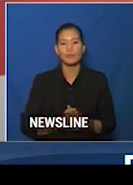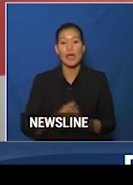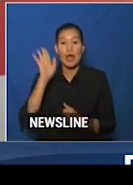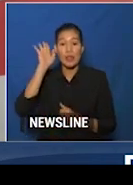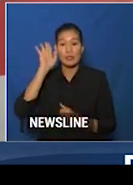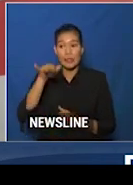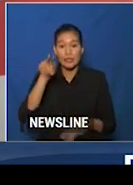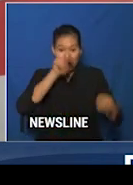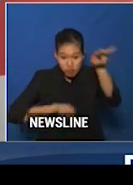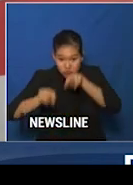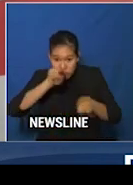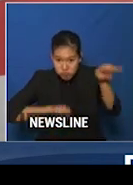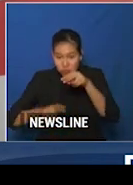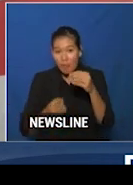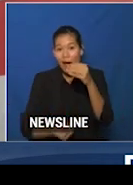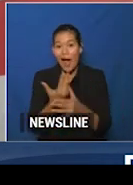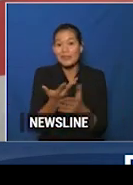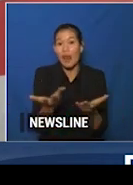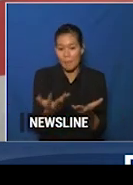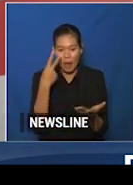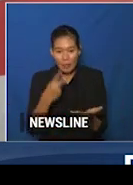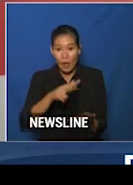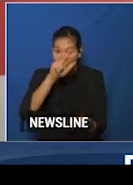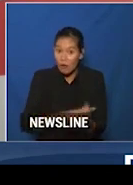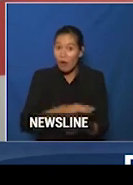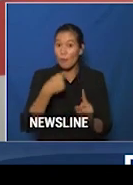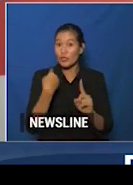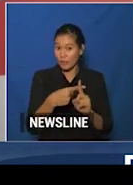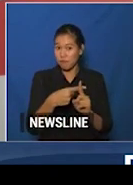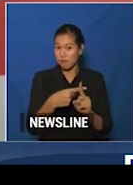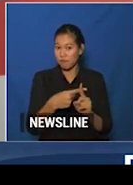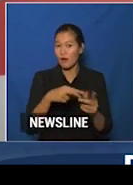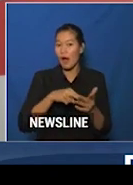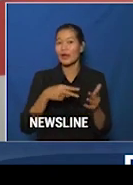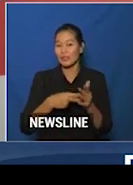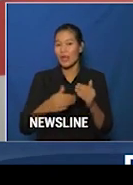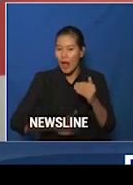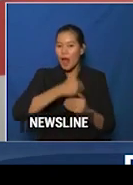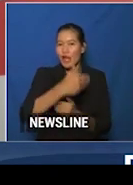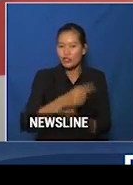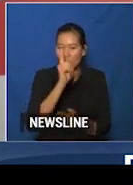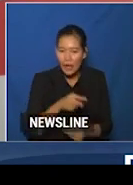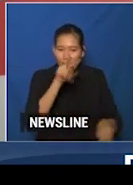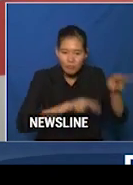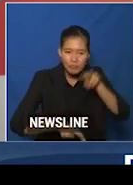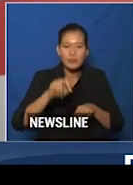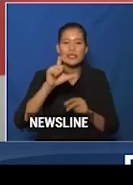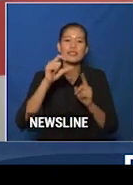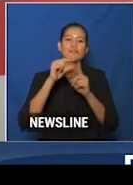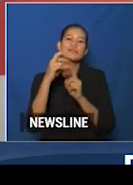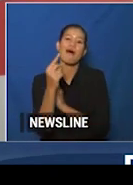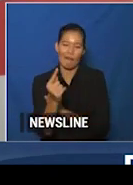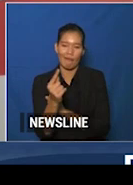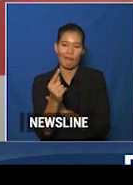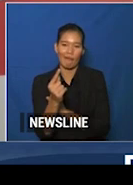skrining tentunya apabila positif akan kita tanda tindaklanjuti dengan pemeriksaan PCR untuk memastikan